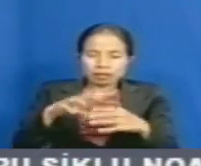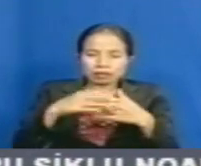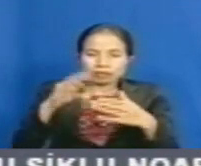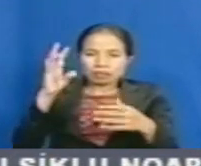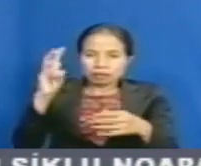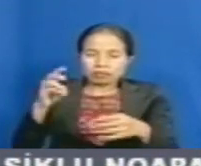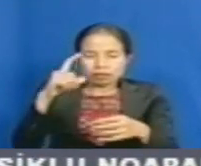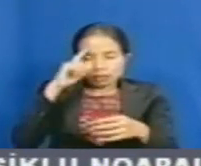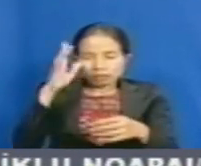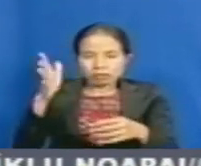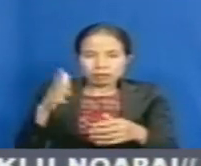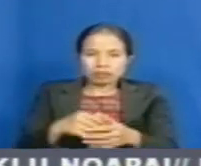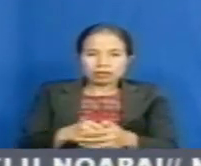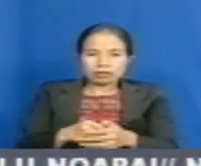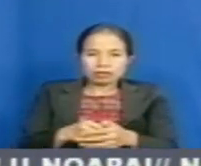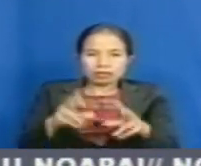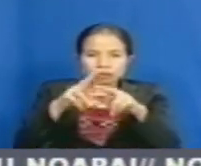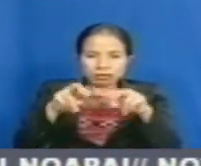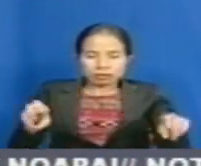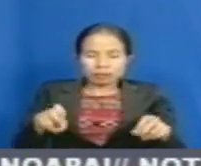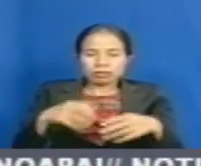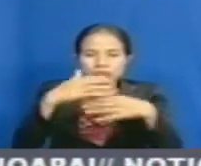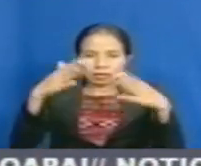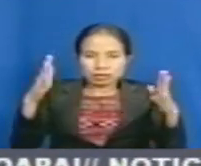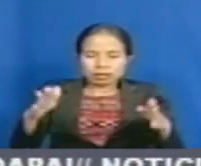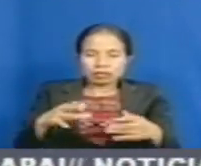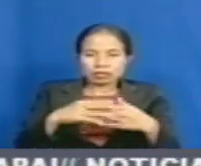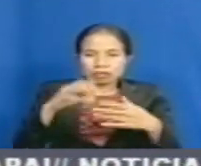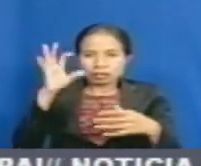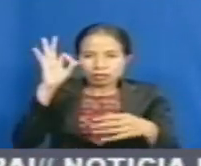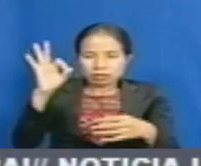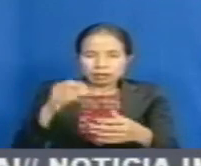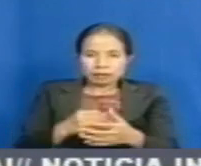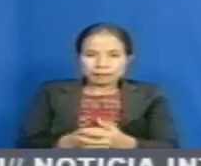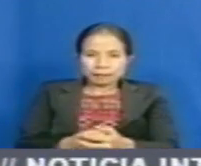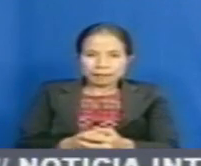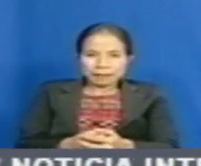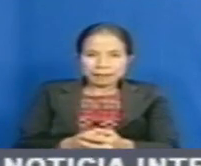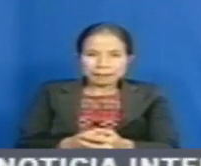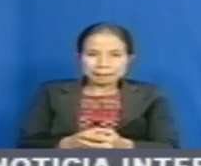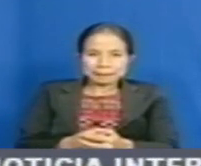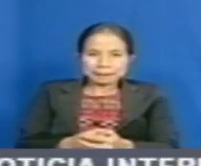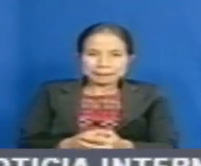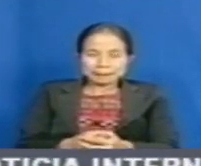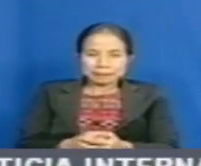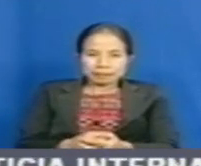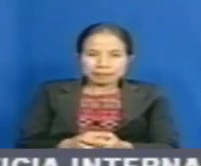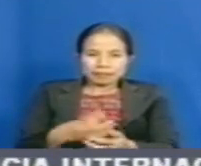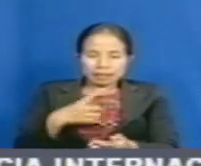centavos limanulu. No supermercado, ida ho folen preço dolar sia, neba, zeaba preço, nebe, sosa, osilosa, sira, iha,